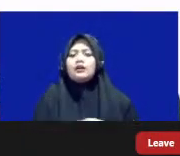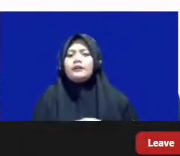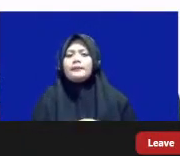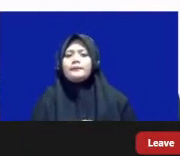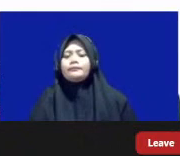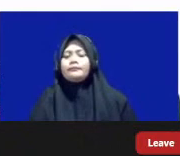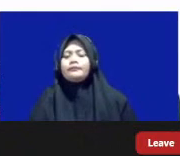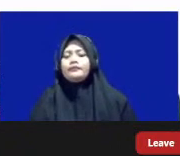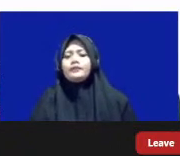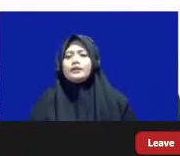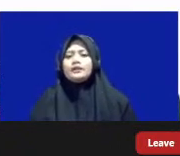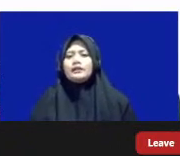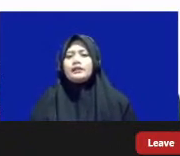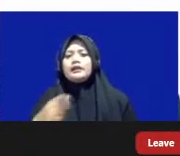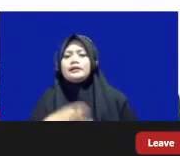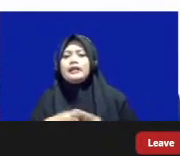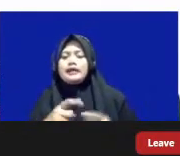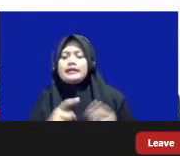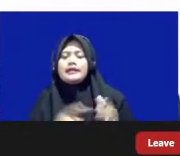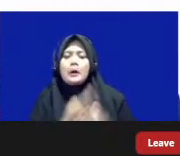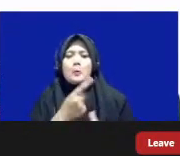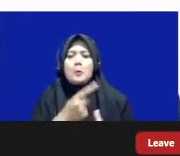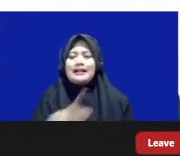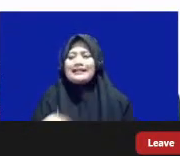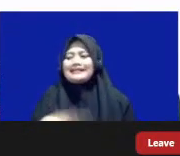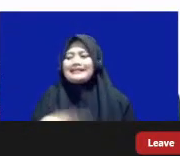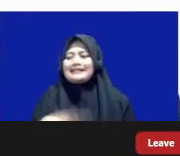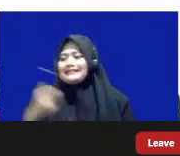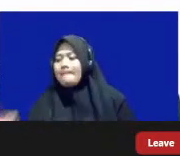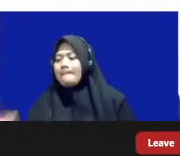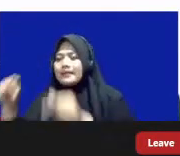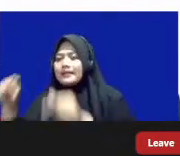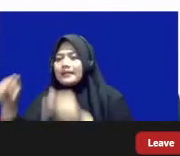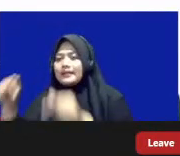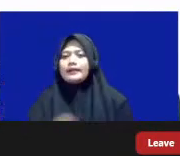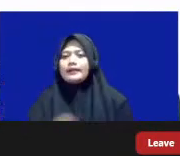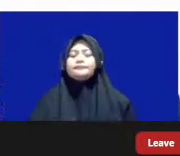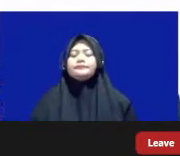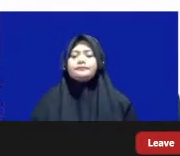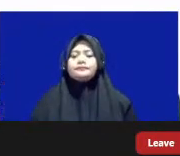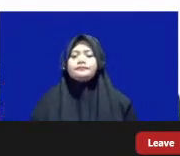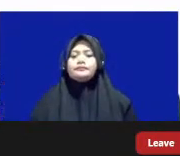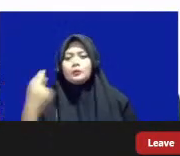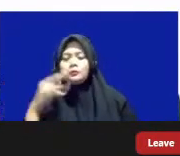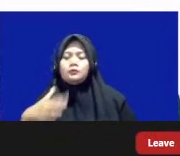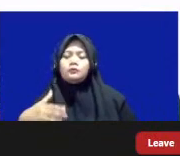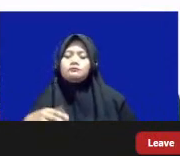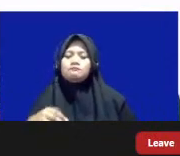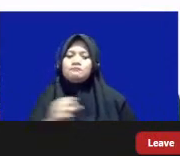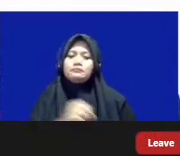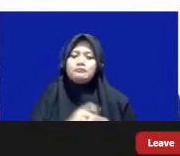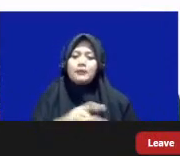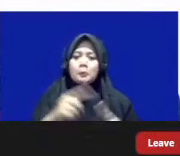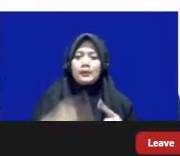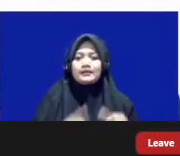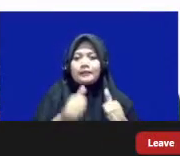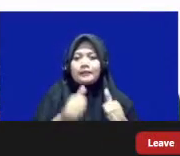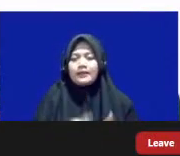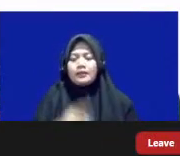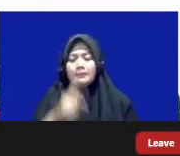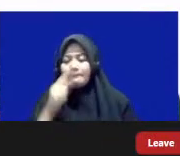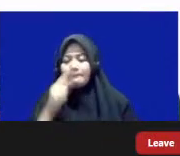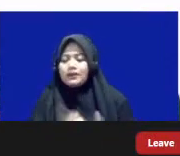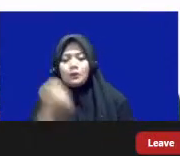kontinunya dari awal sampai sekarang bisa tetap berkiprah dengan baik. Nah, ini sangat penting kita pelajari,